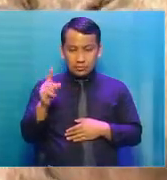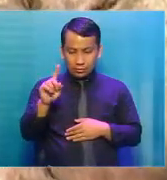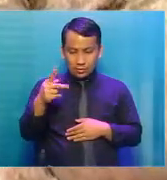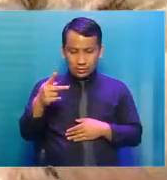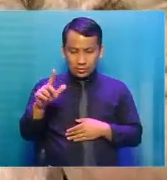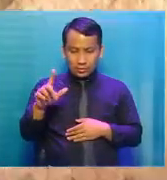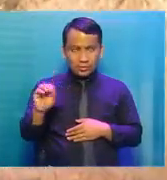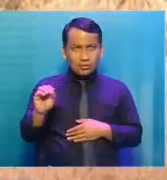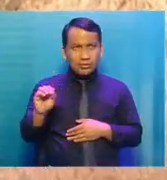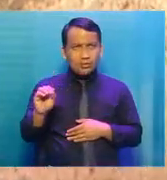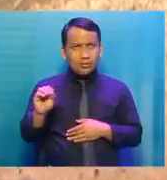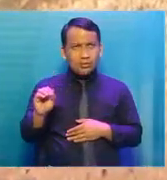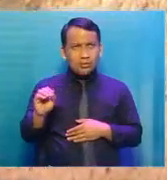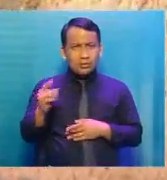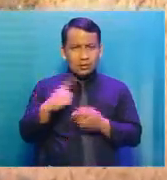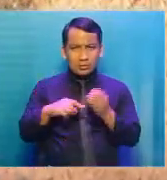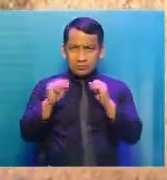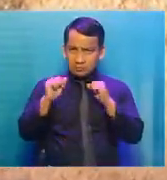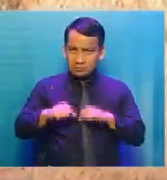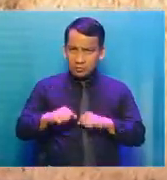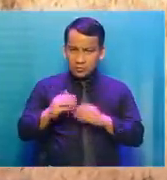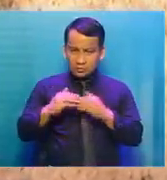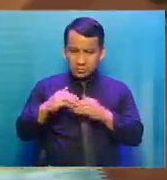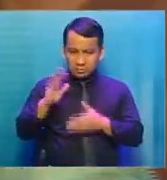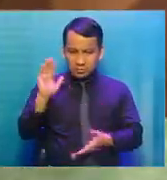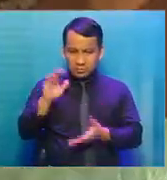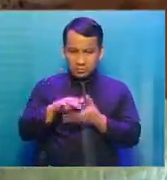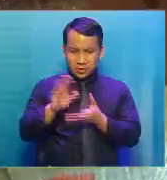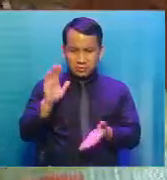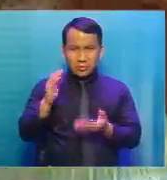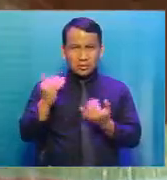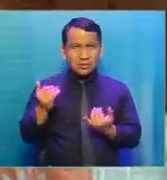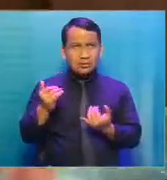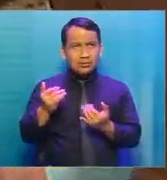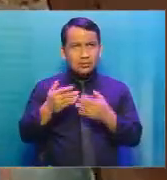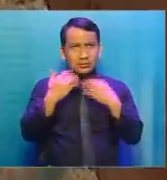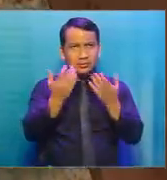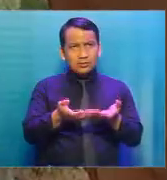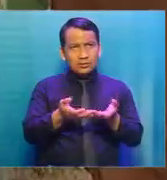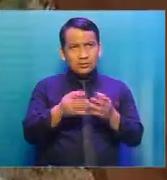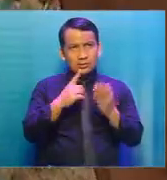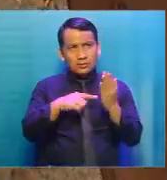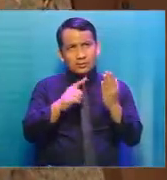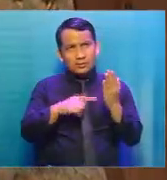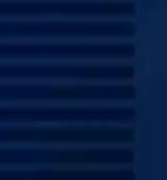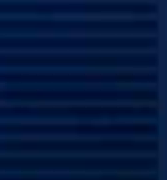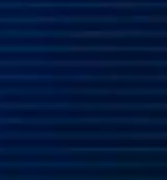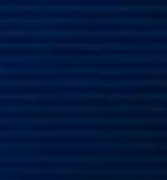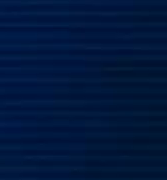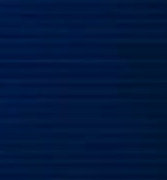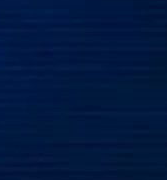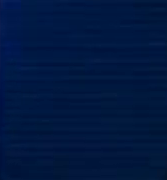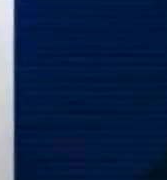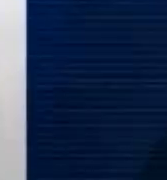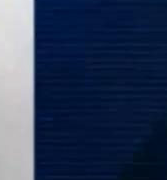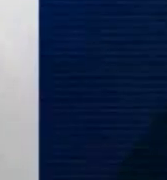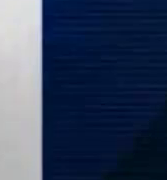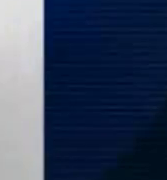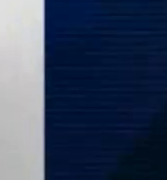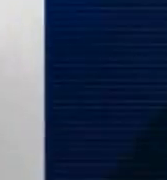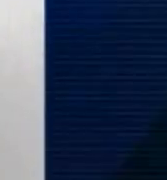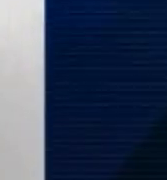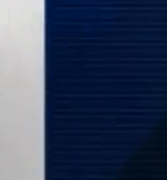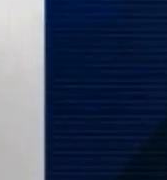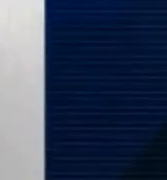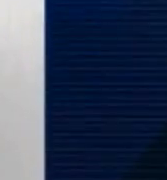ang bentahan. Pero posible pa itong tumaas matapos kiluhin at kalatisin ang baboy. Sa mahigit 10,000